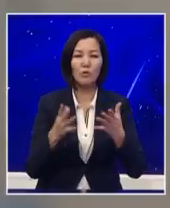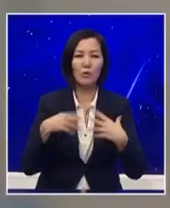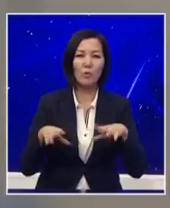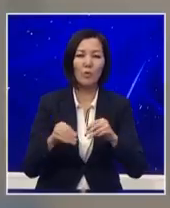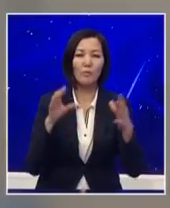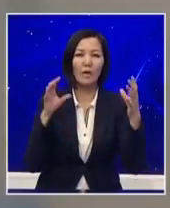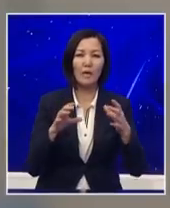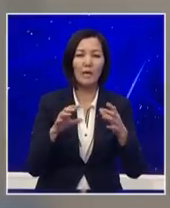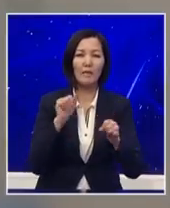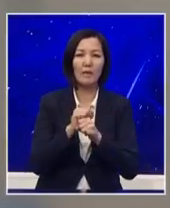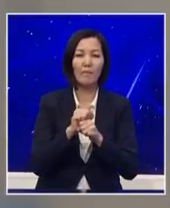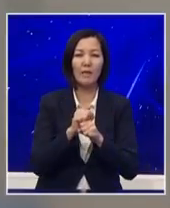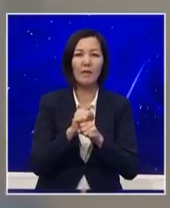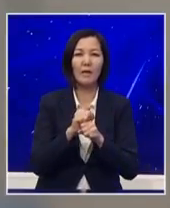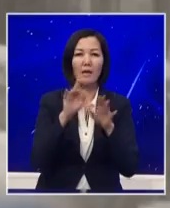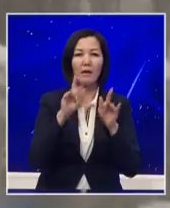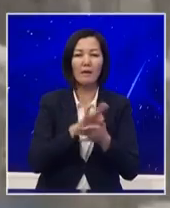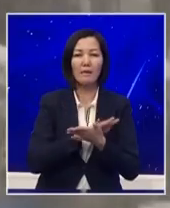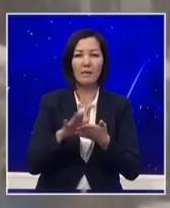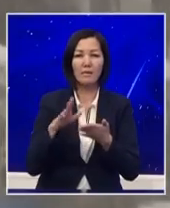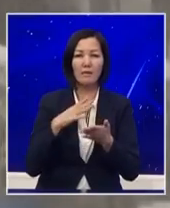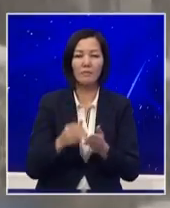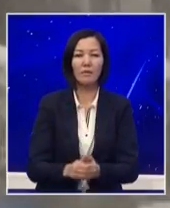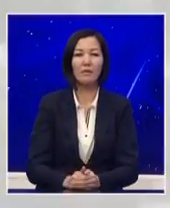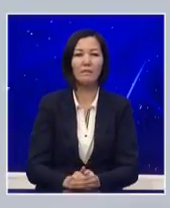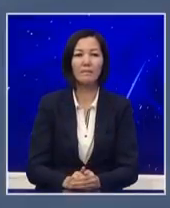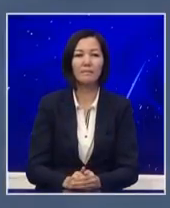көлік аялдамалары қардан тазартылып жатыр.